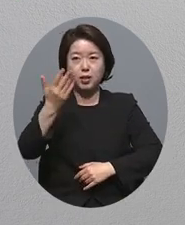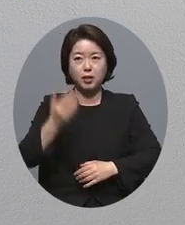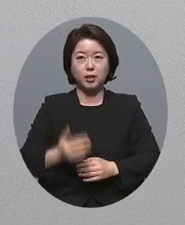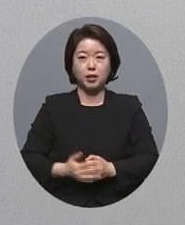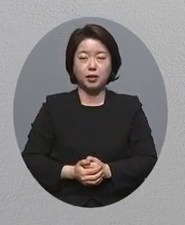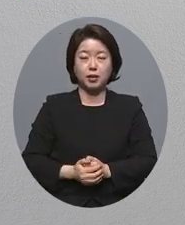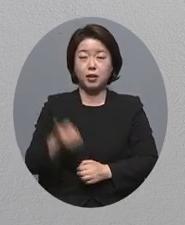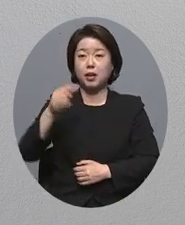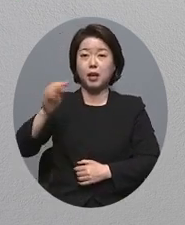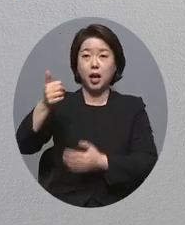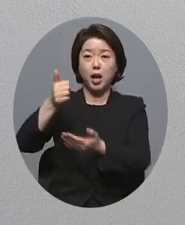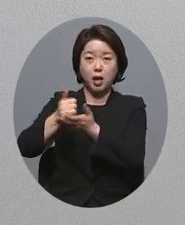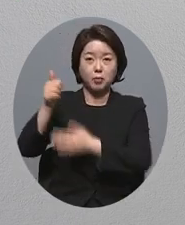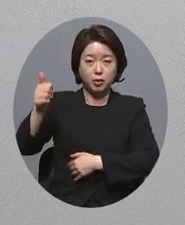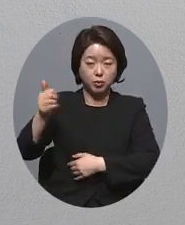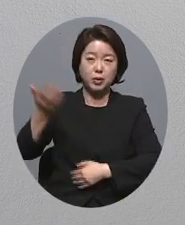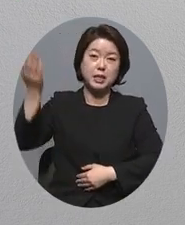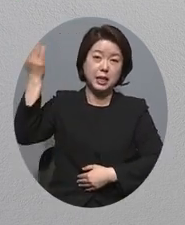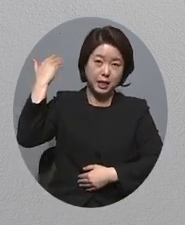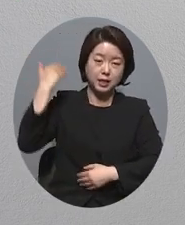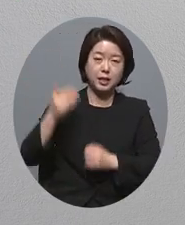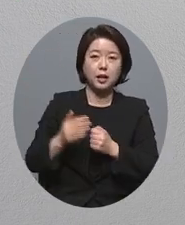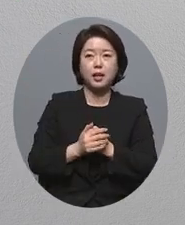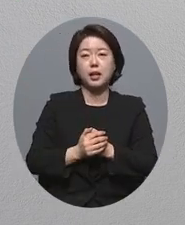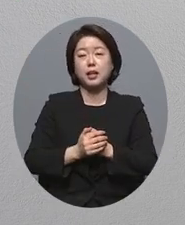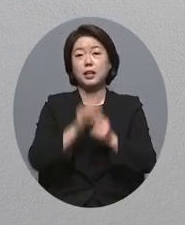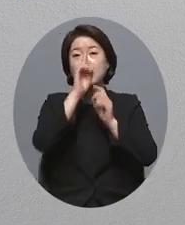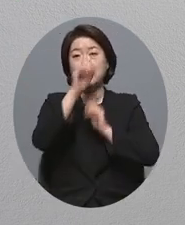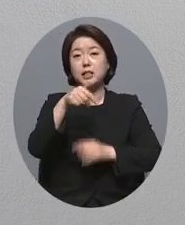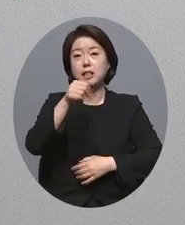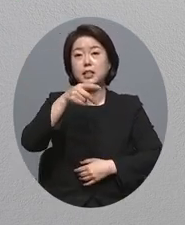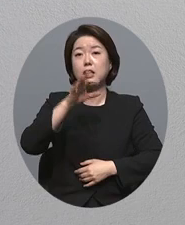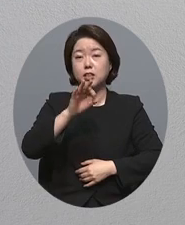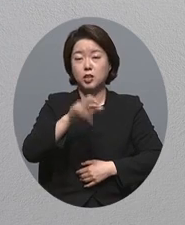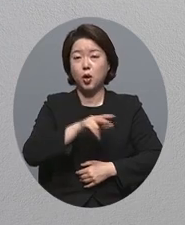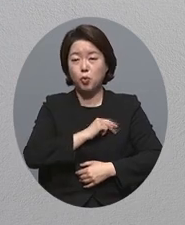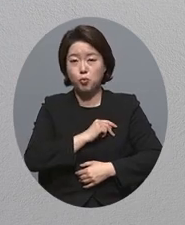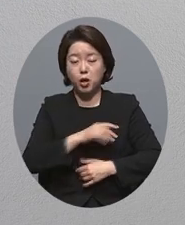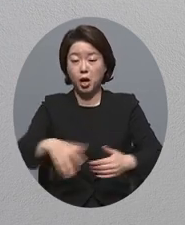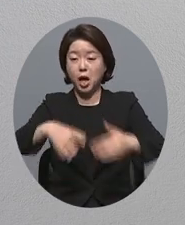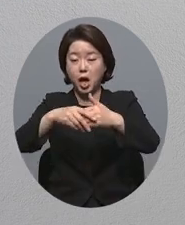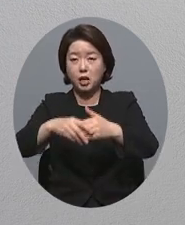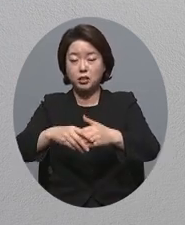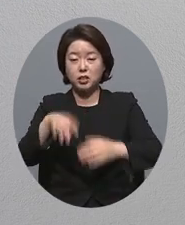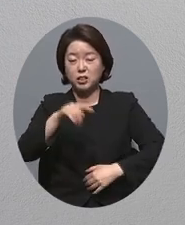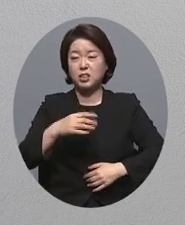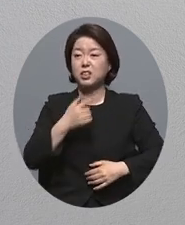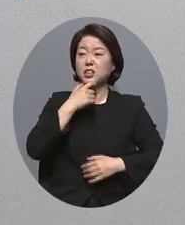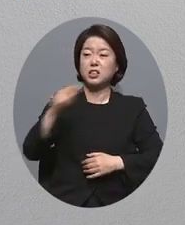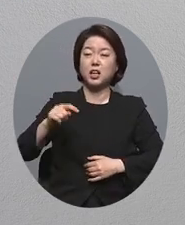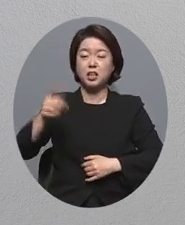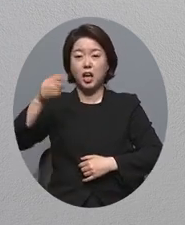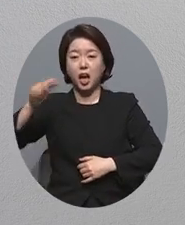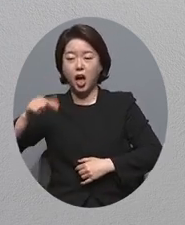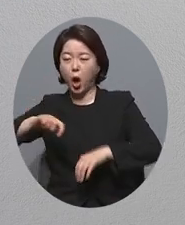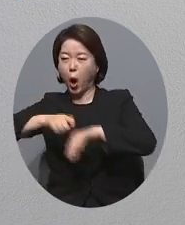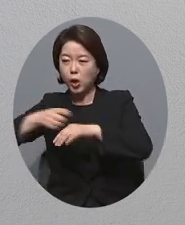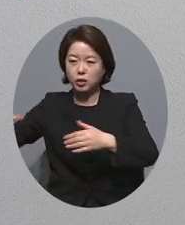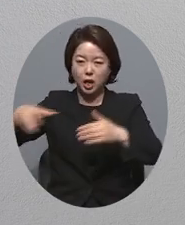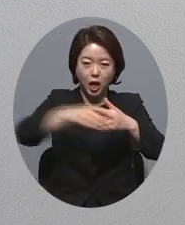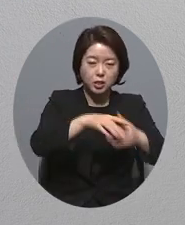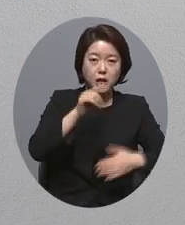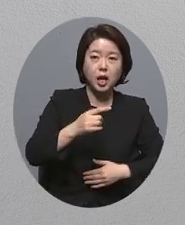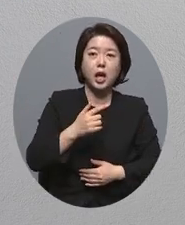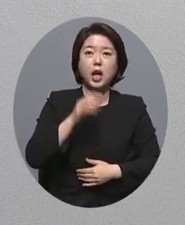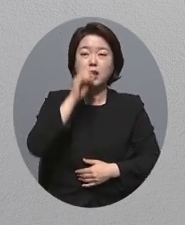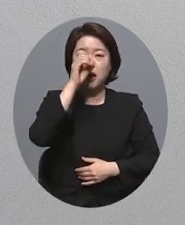법무부 장관에게 과거 이재정 의원과 악수를 하는 과정에서 이재정 의원이 악수를 하기 싫어하는데도 한동훈 장관이 억지로 악수를